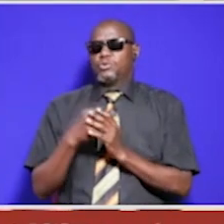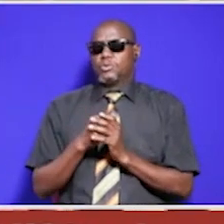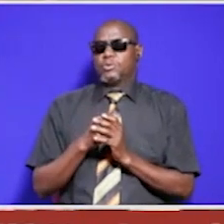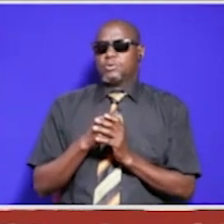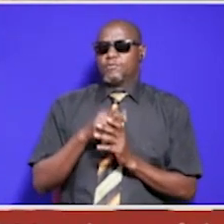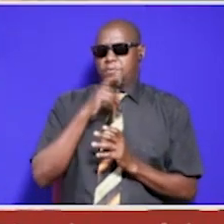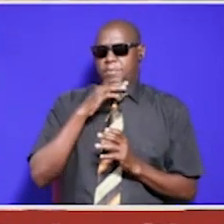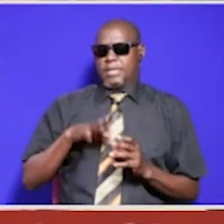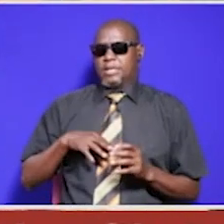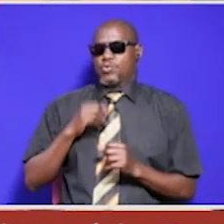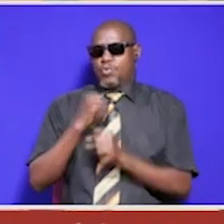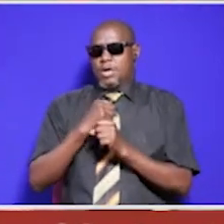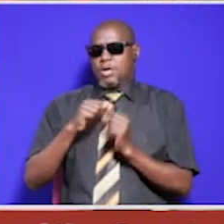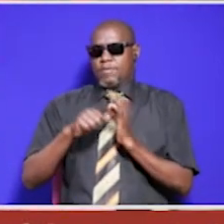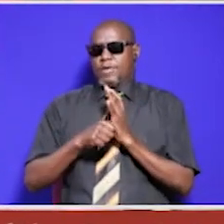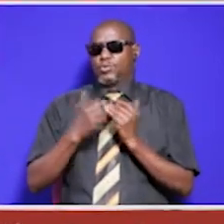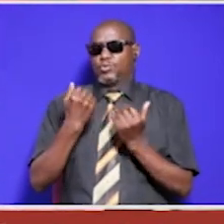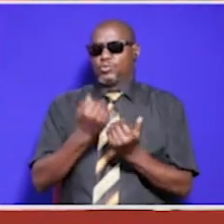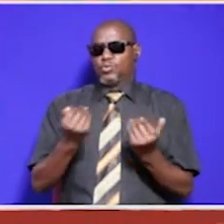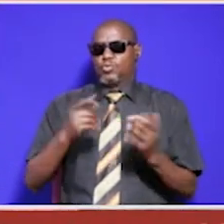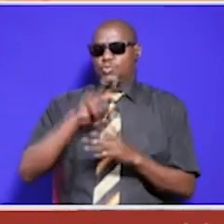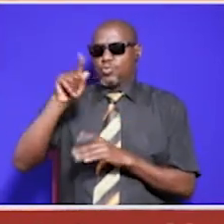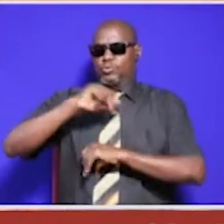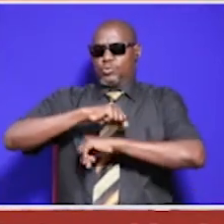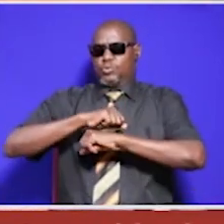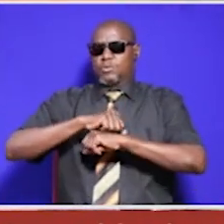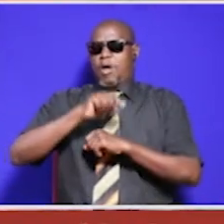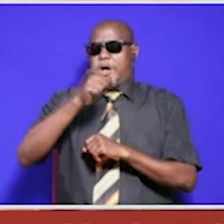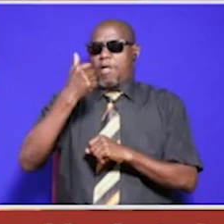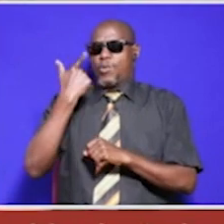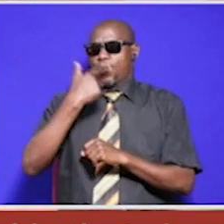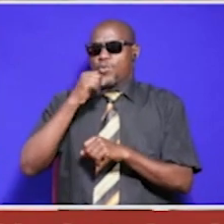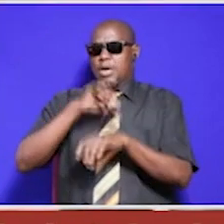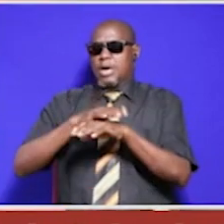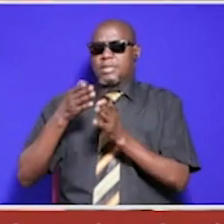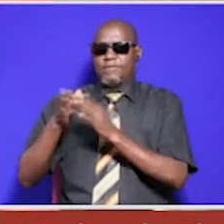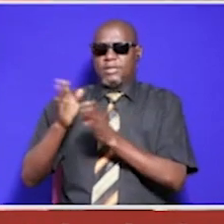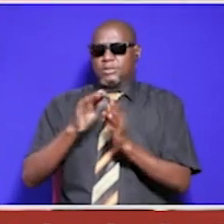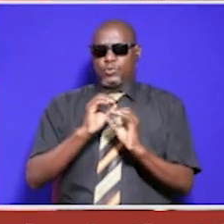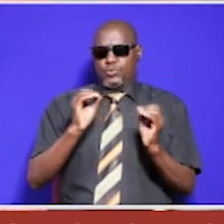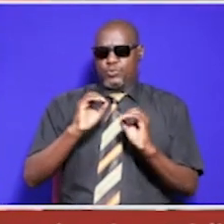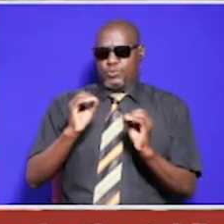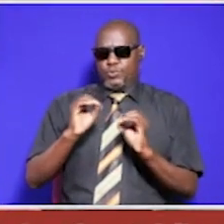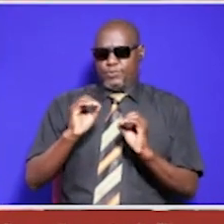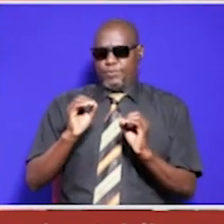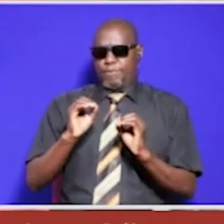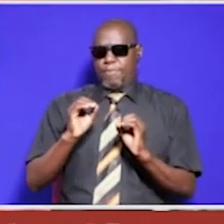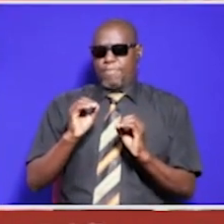lakini lazima ajitahidi watoto waende shule. Wale wengine wachapata nafasi ya scholarship ya Jomo